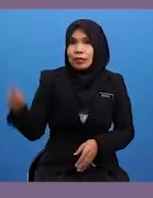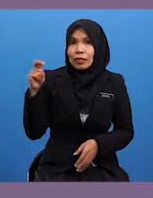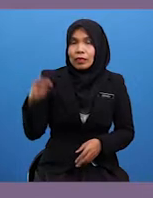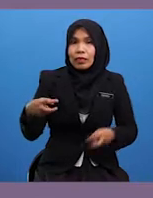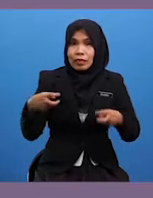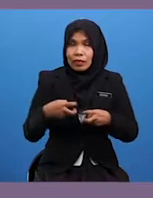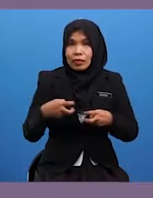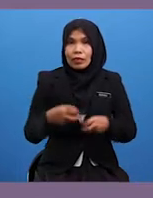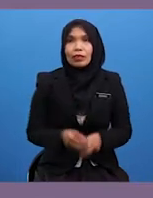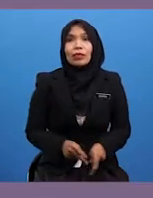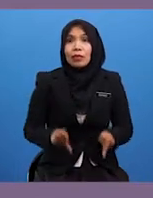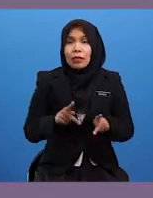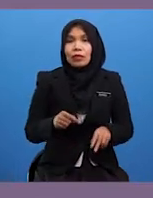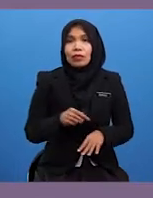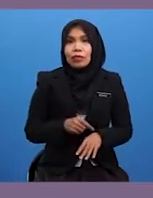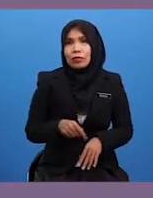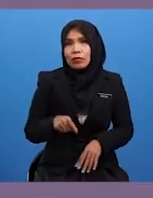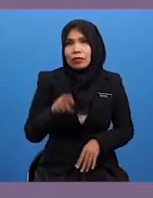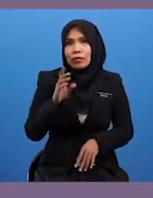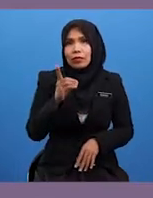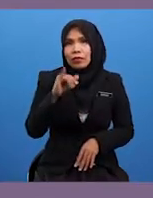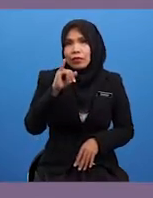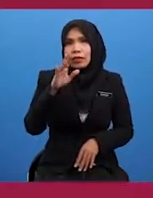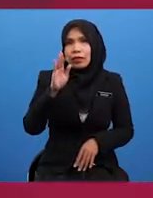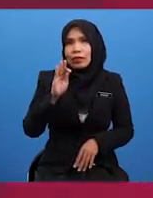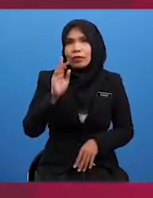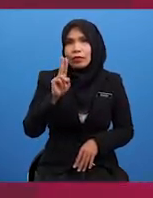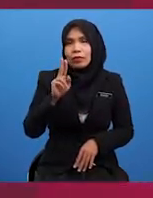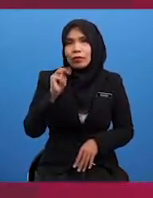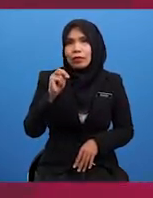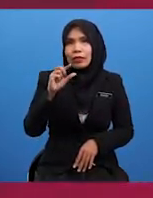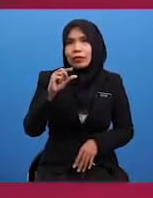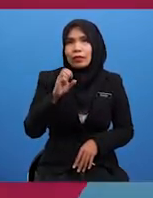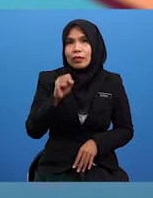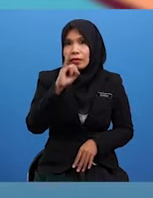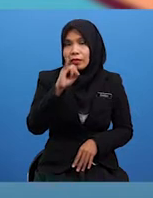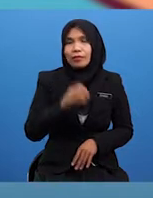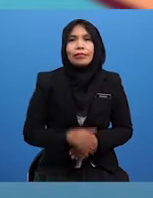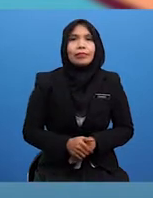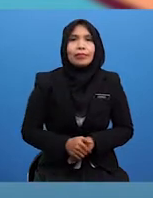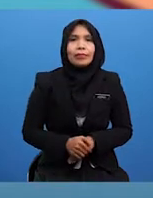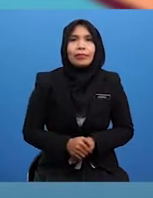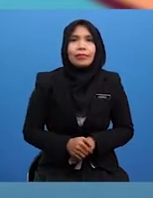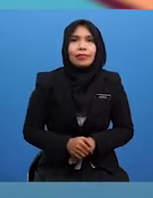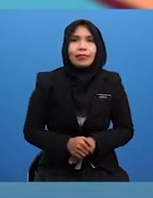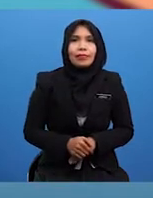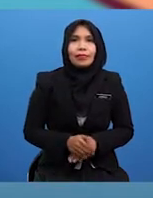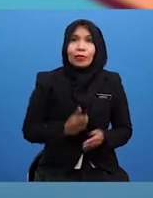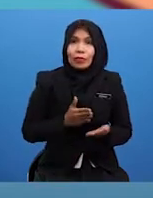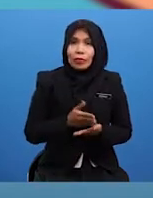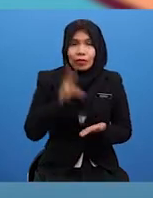mentol dalam litar bersiri. Faham kan? Seterusnya, cuba kamu kenal